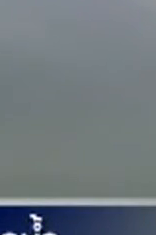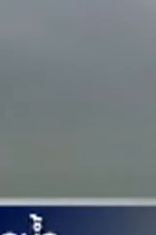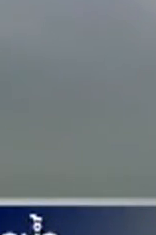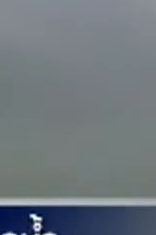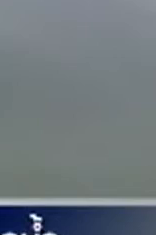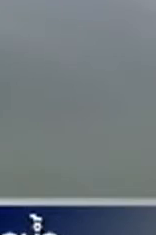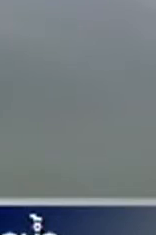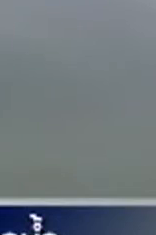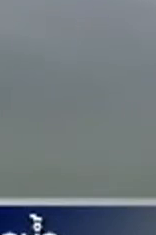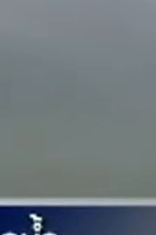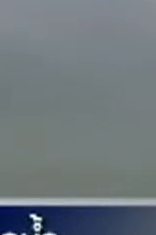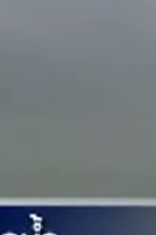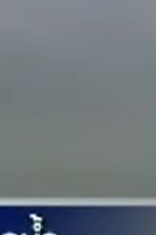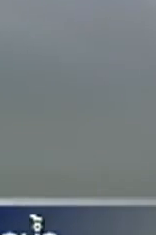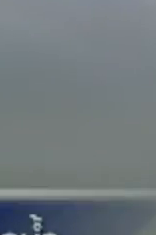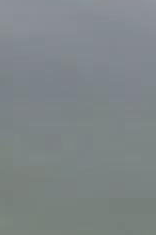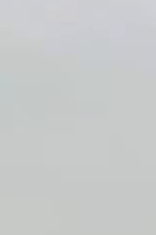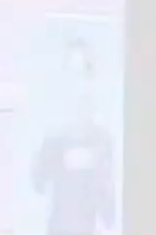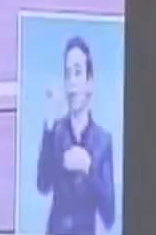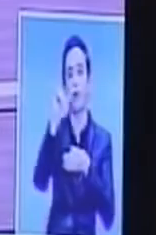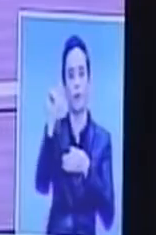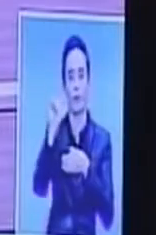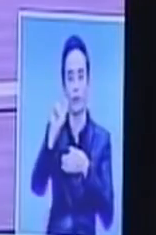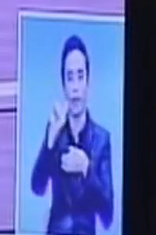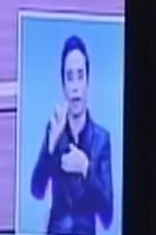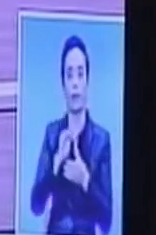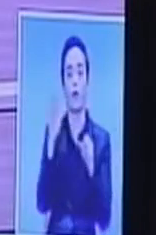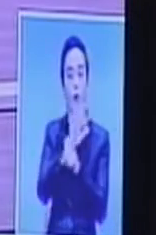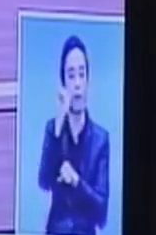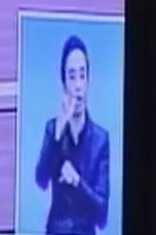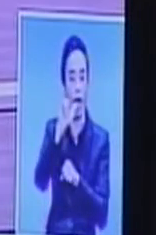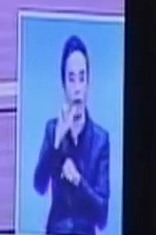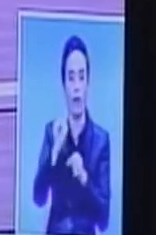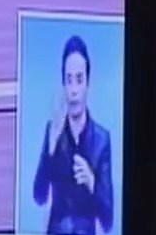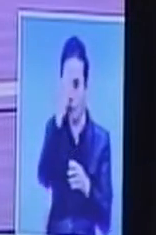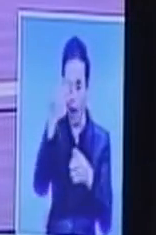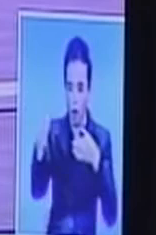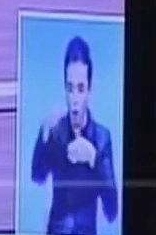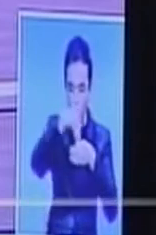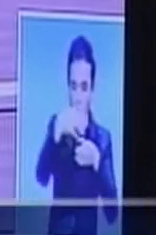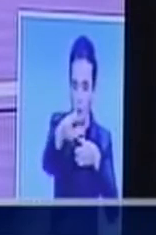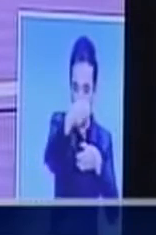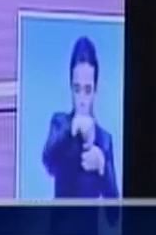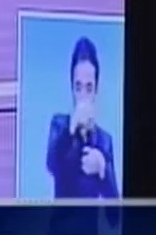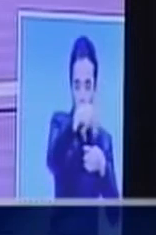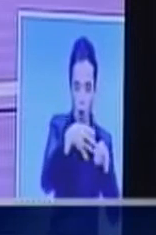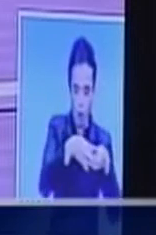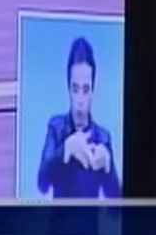ข้องกับการจัดการน้ำ เนื่องจากมันไม่ได้รวมเป็นกระทรวงมันก็ยังเป็นโครงสร้